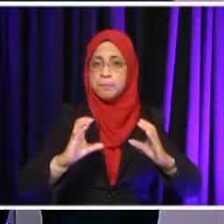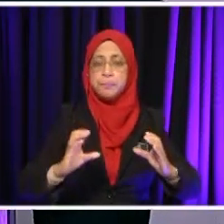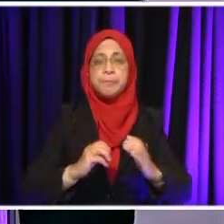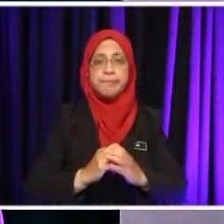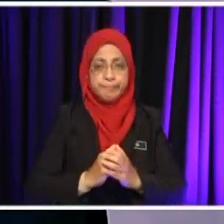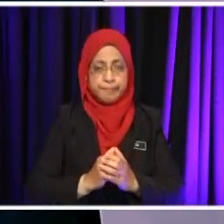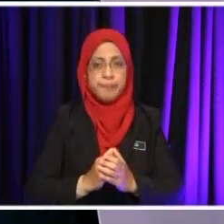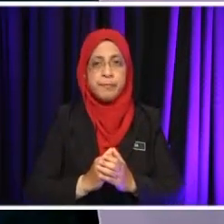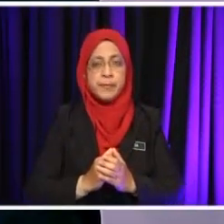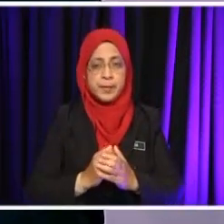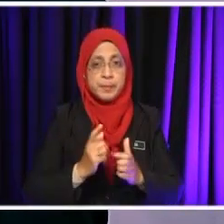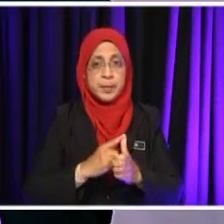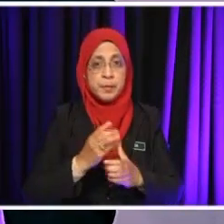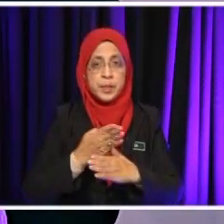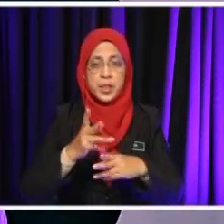untuk